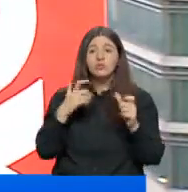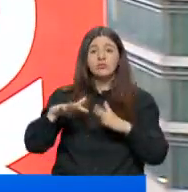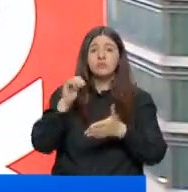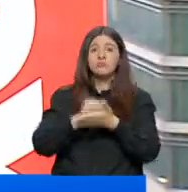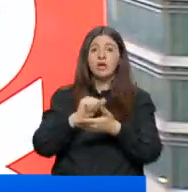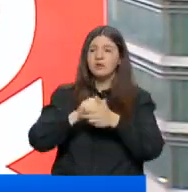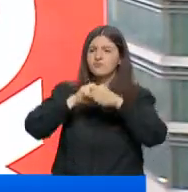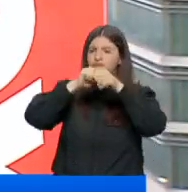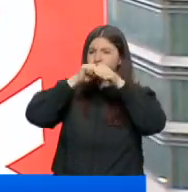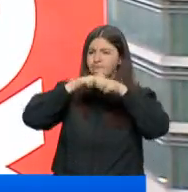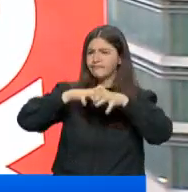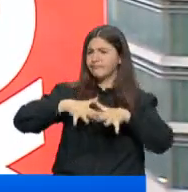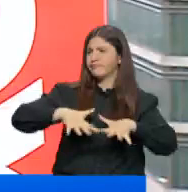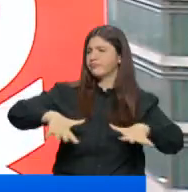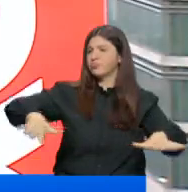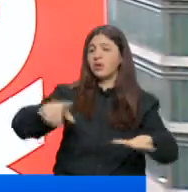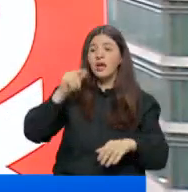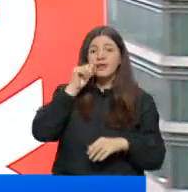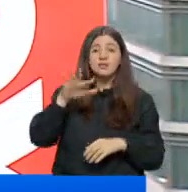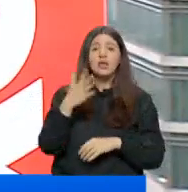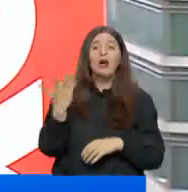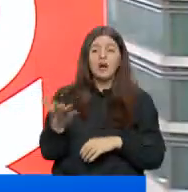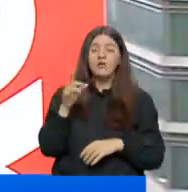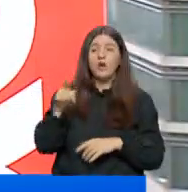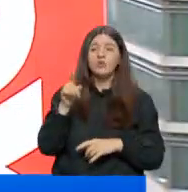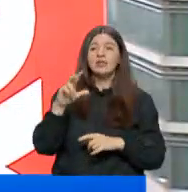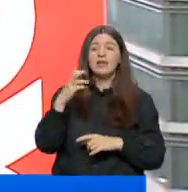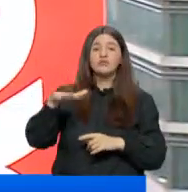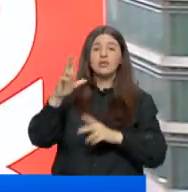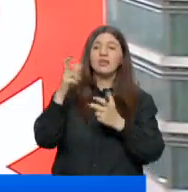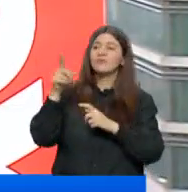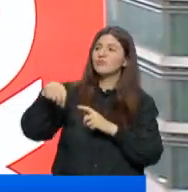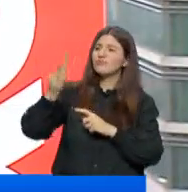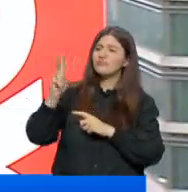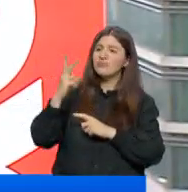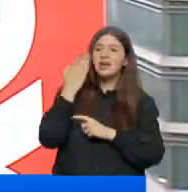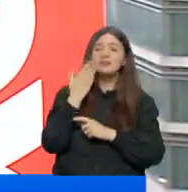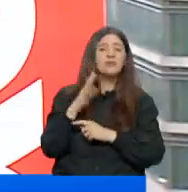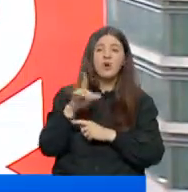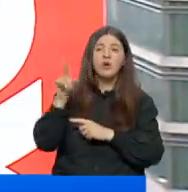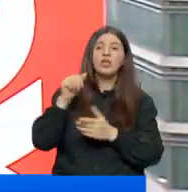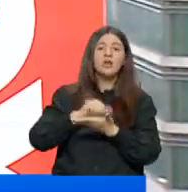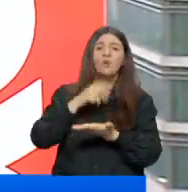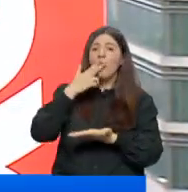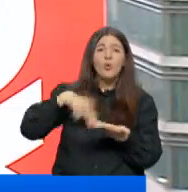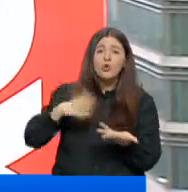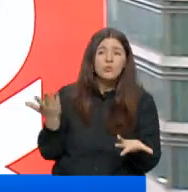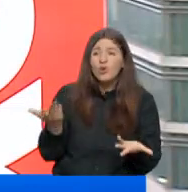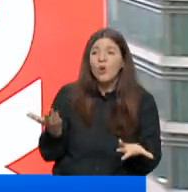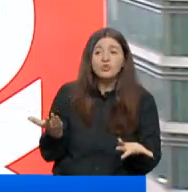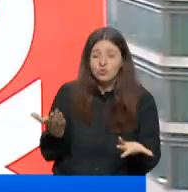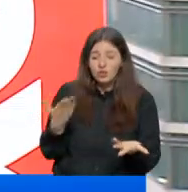medya ağları genişledi. İnsanlar artık onların televizyon kanallarını izlemiyor, onların gazetelerini okumuyor.